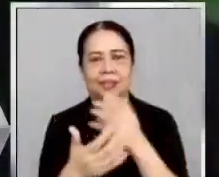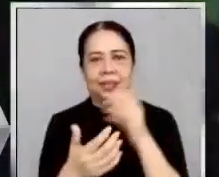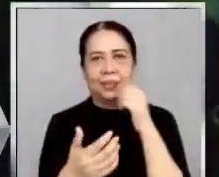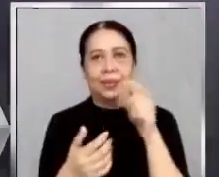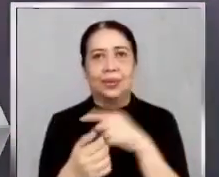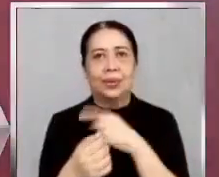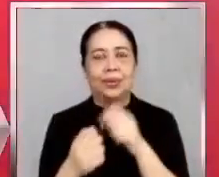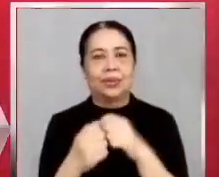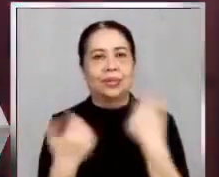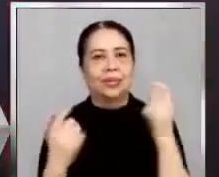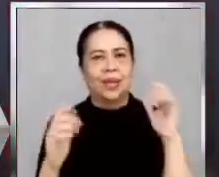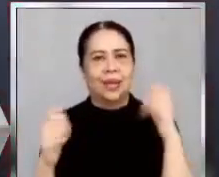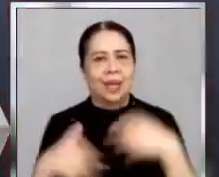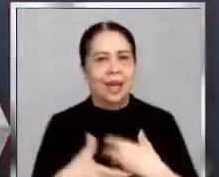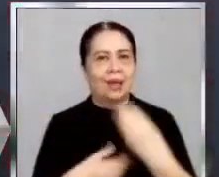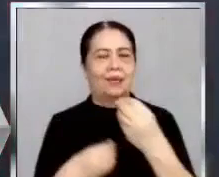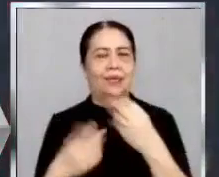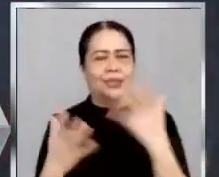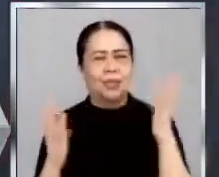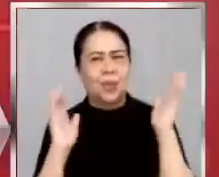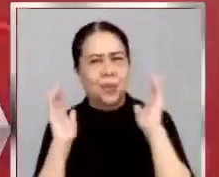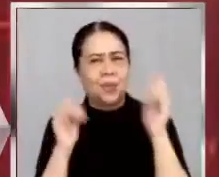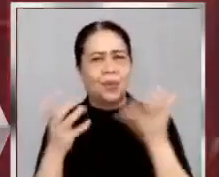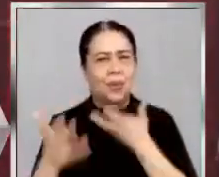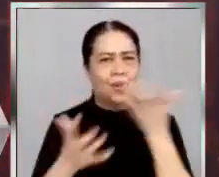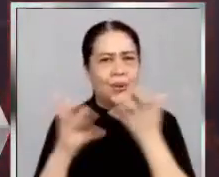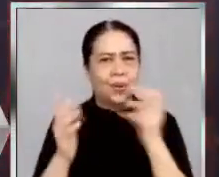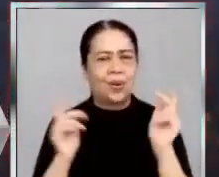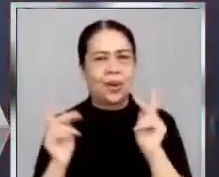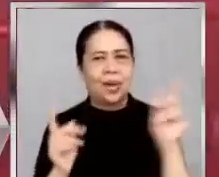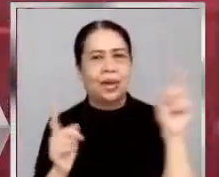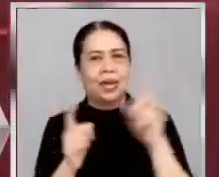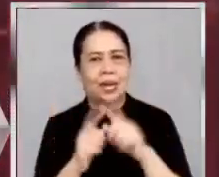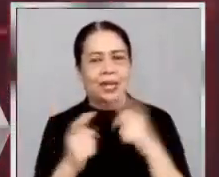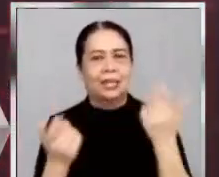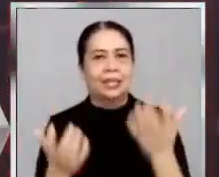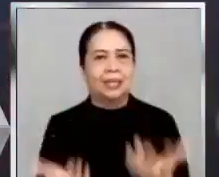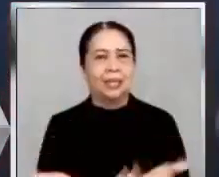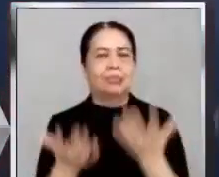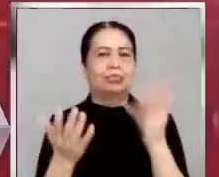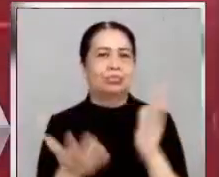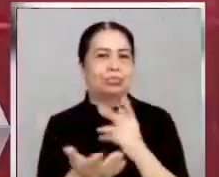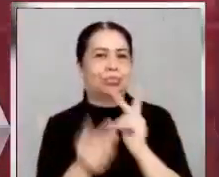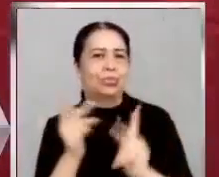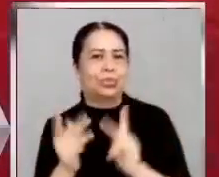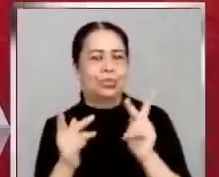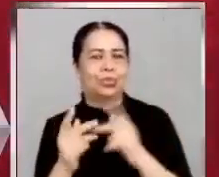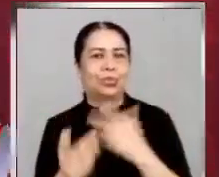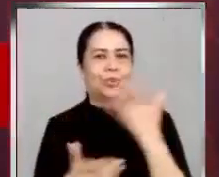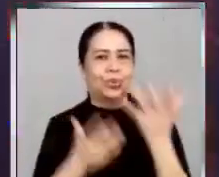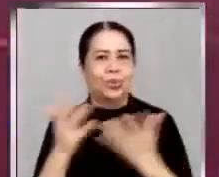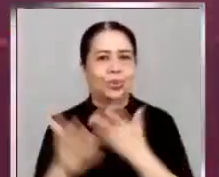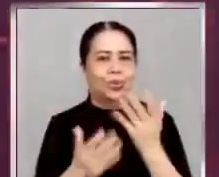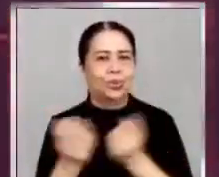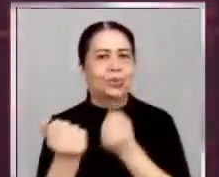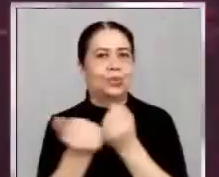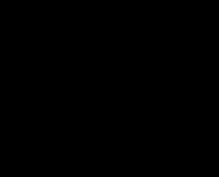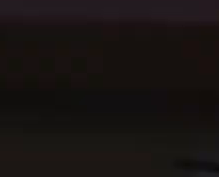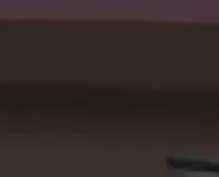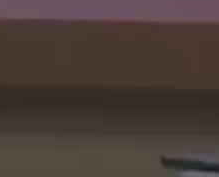matindi na ang sigawan ng jam-packed crowd. Hanggang sa outstanding performances, all out din ang suporta ng fans.